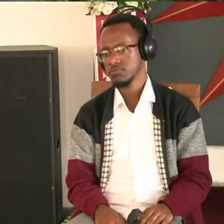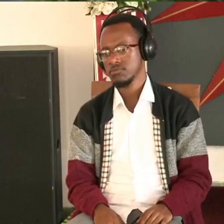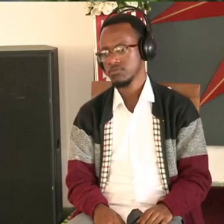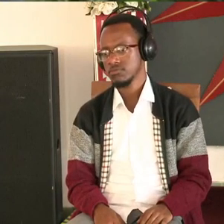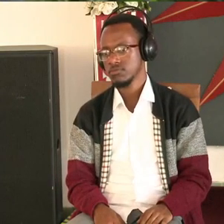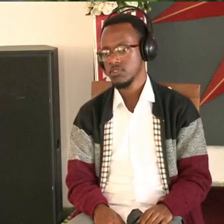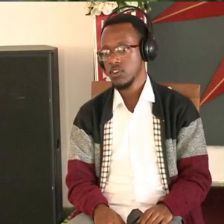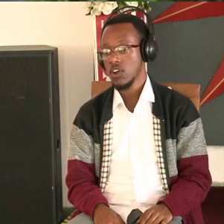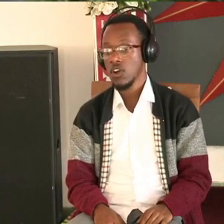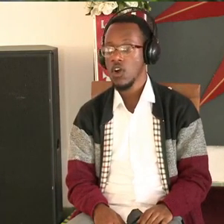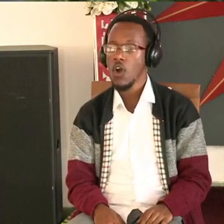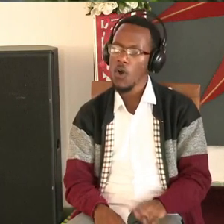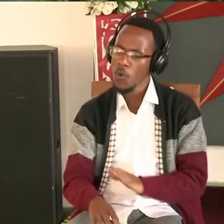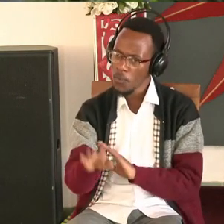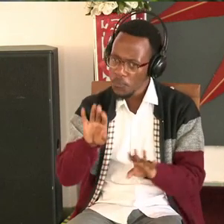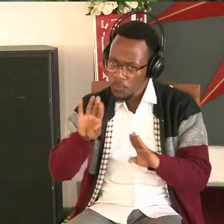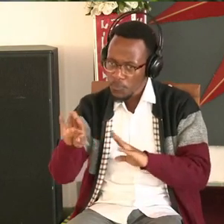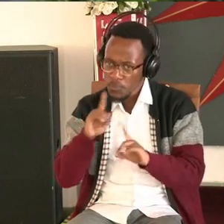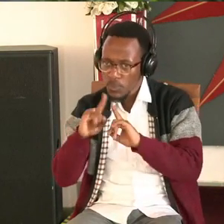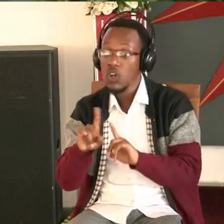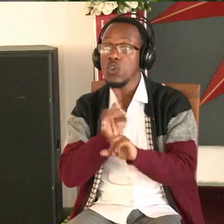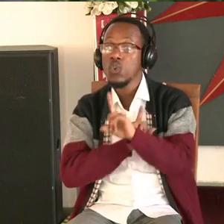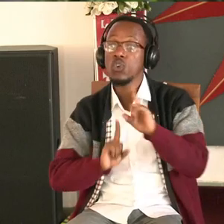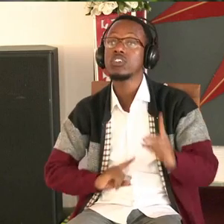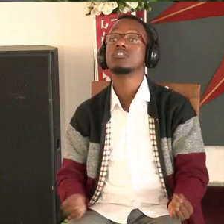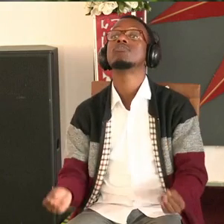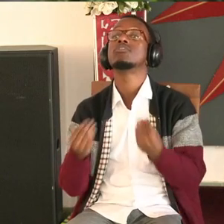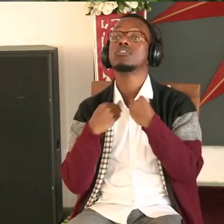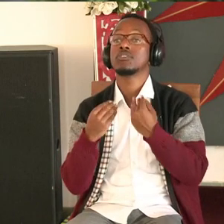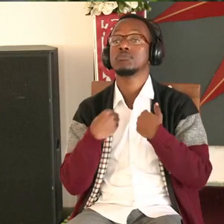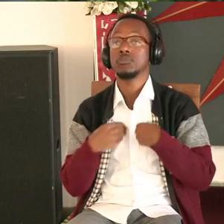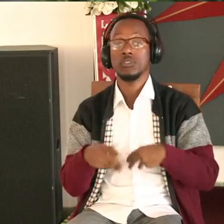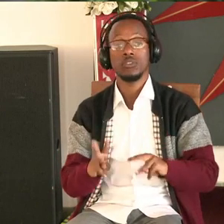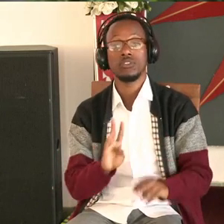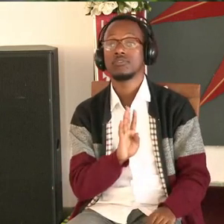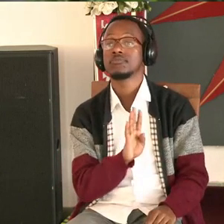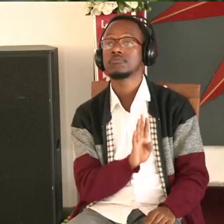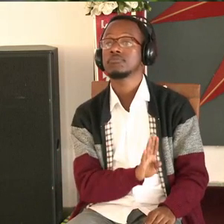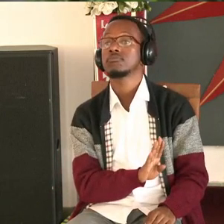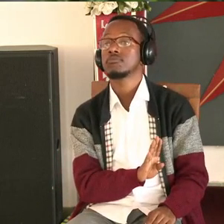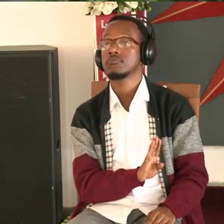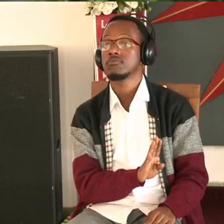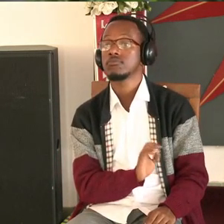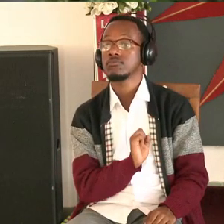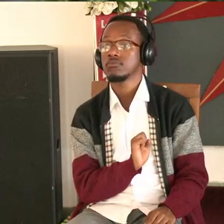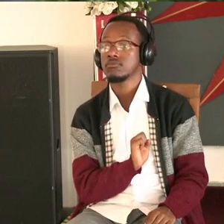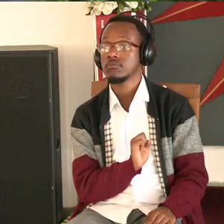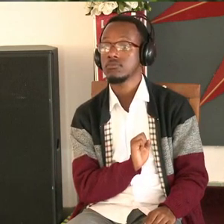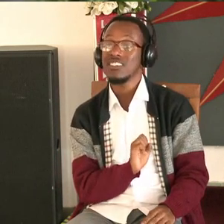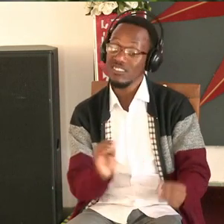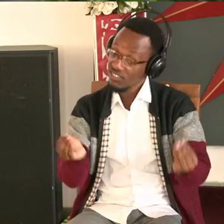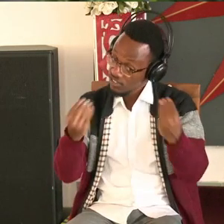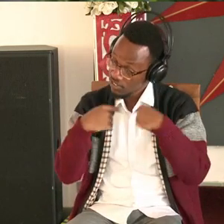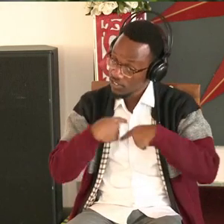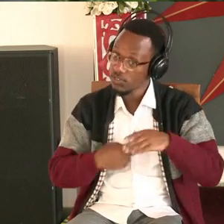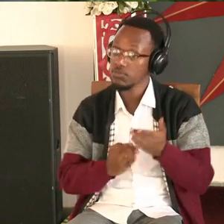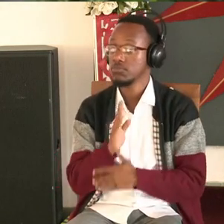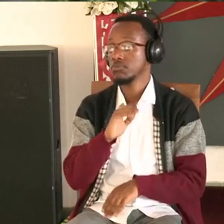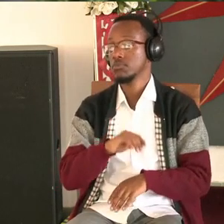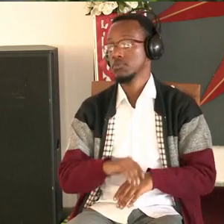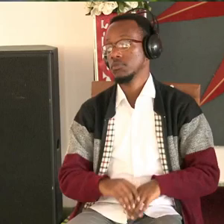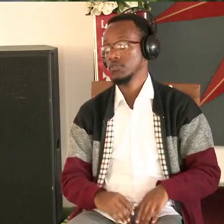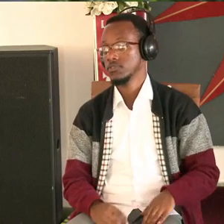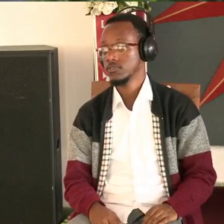agaciro gikomeye. Ngo mwami nyereka. Menyesha inzira zawe. Unyigishe,